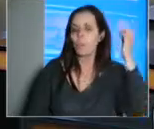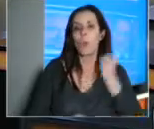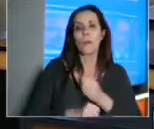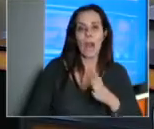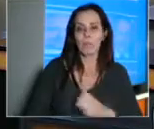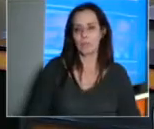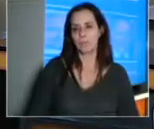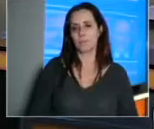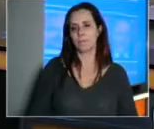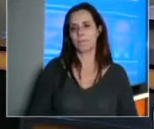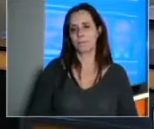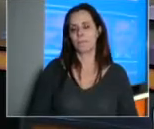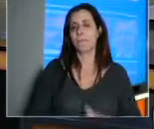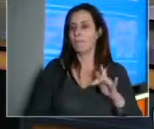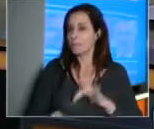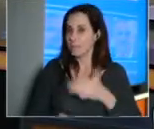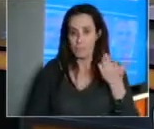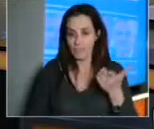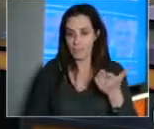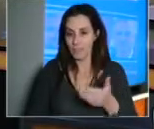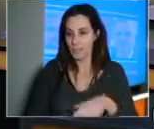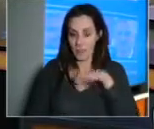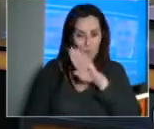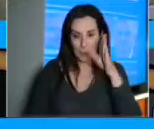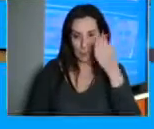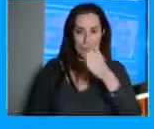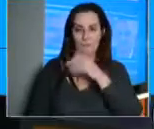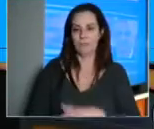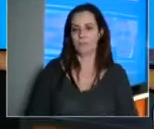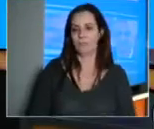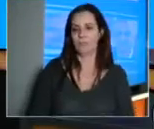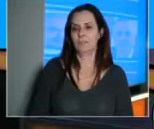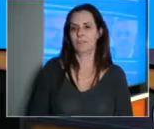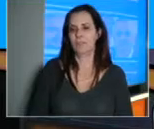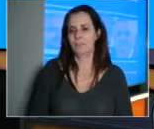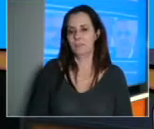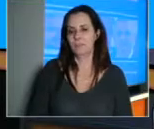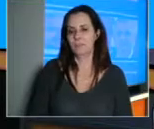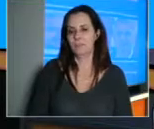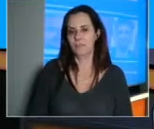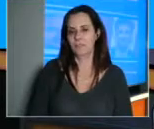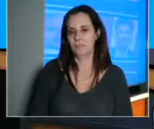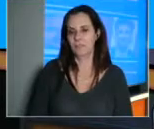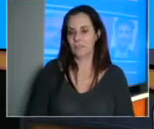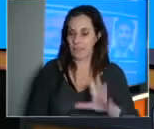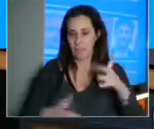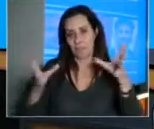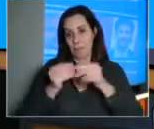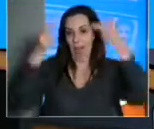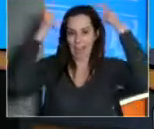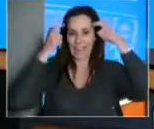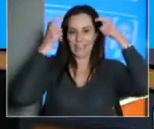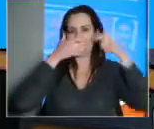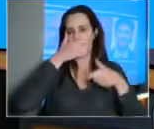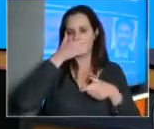ומתן האלטרנטיבי שלנו. נמצא איתנו כאן, אדוני ראש הממשלה, בנימין נתניהו. אוקיי. נמצא, זה נכון, עם הכתר על הראש.